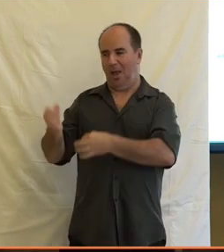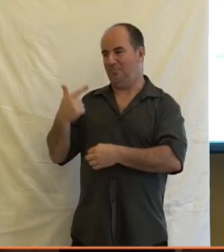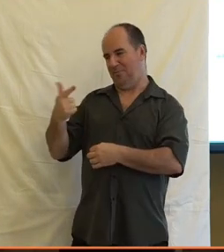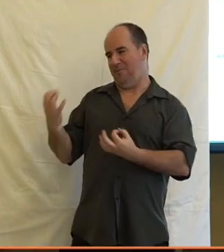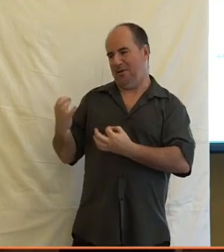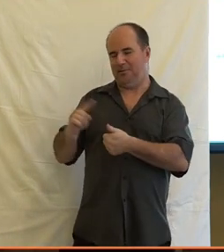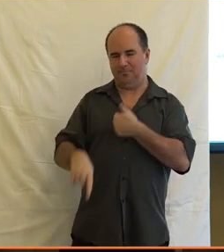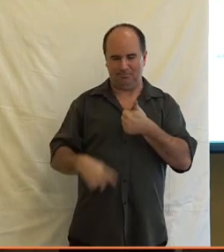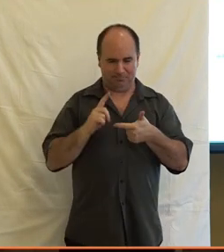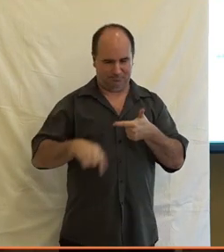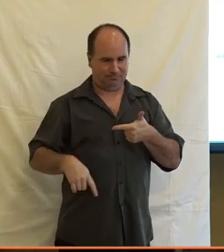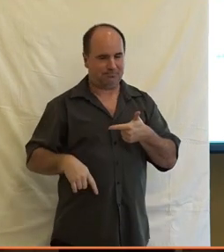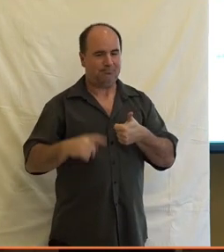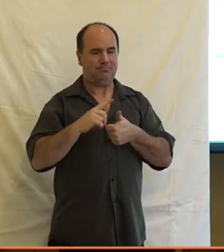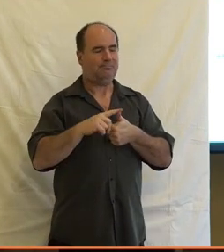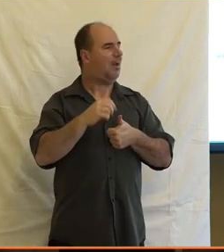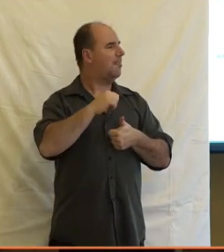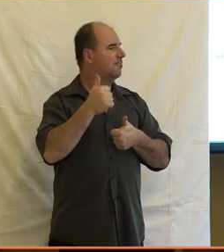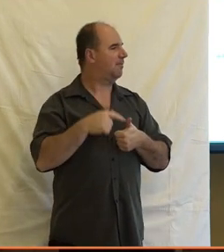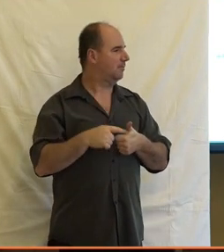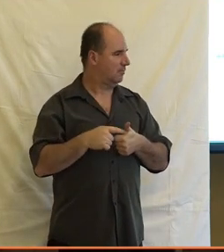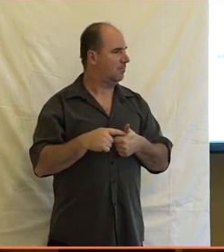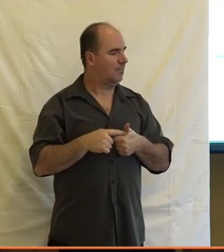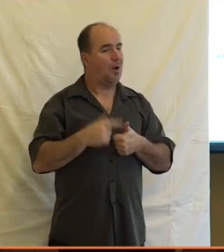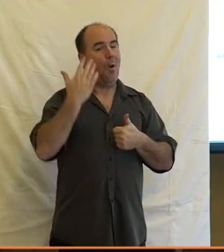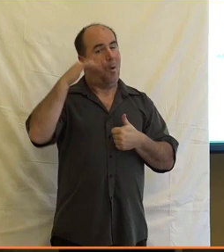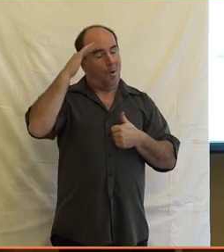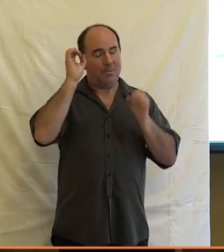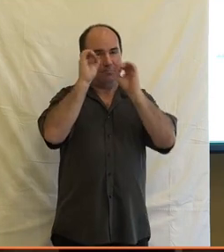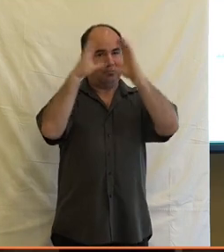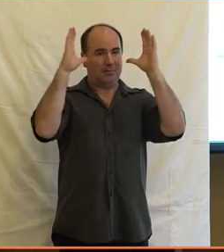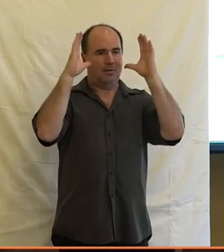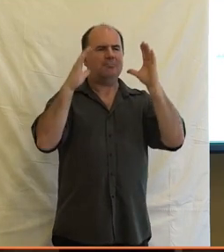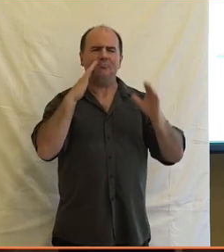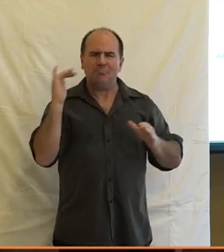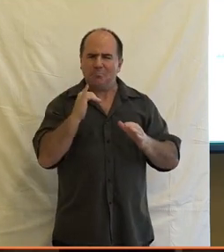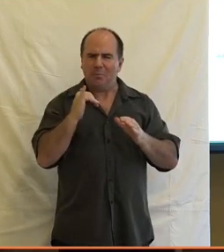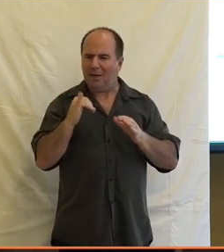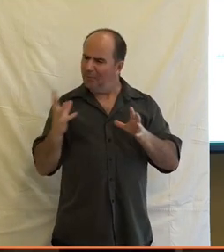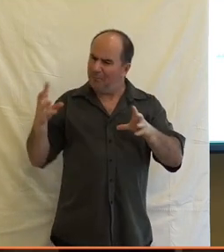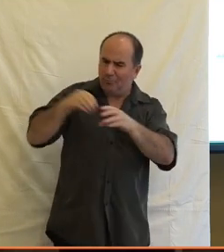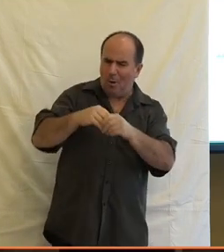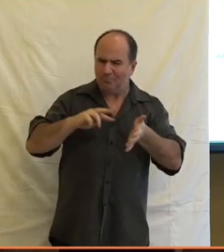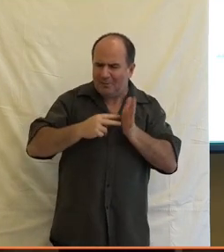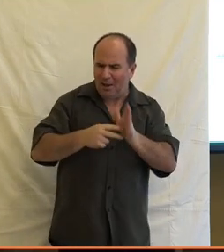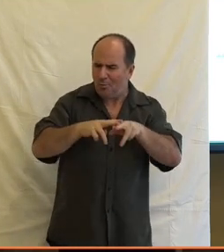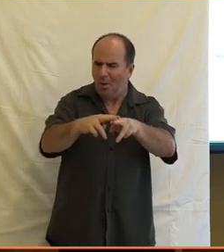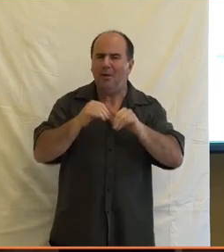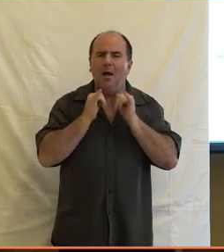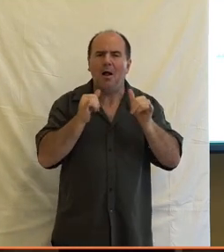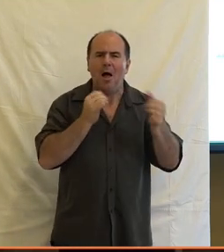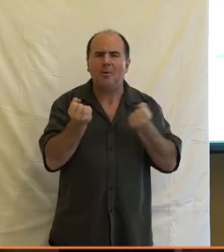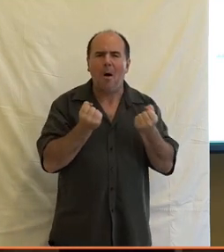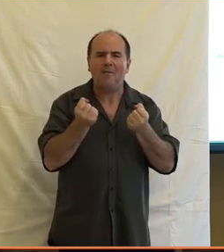je, dokážeme si představit, že takový byt, takové technologie jsou velmi drahé. V jaké míře ti